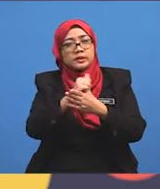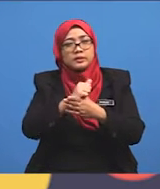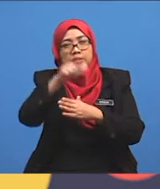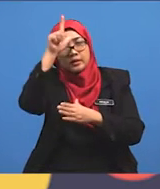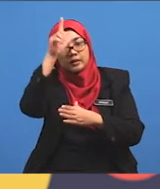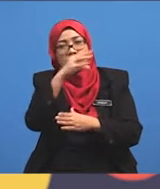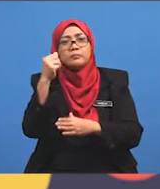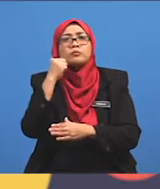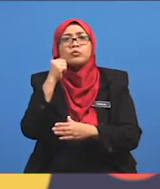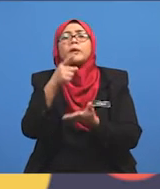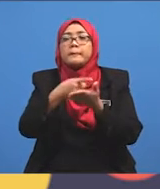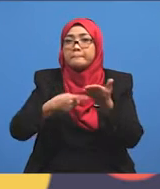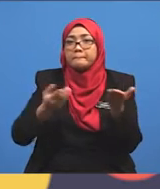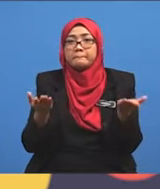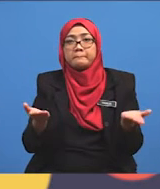murid-murid.